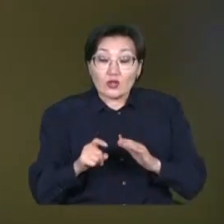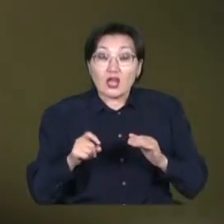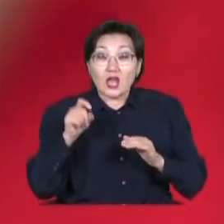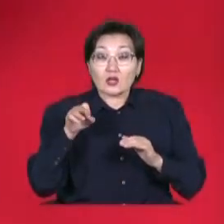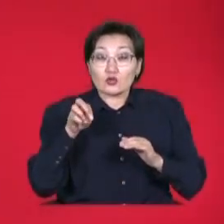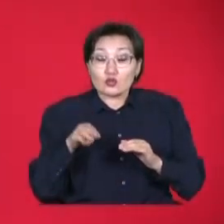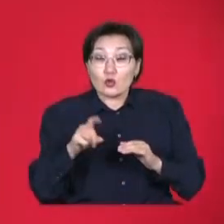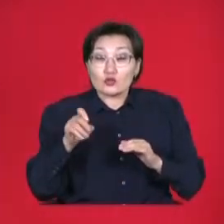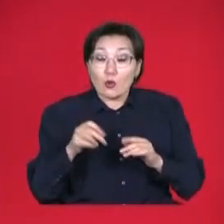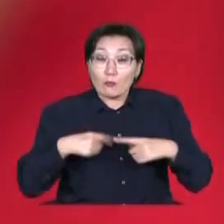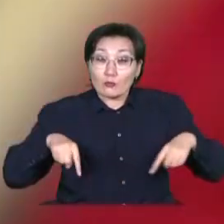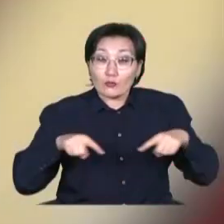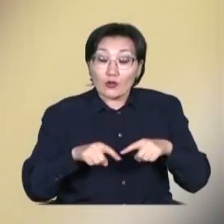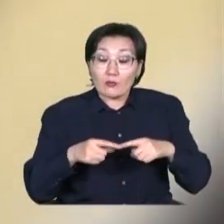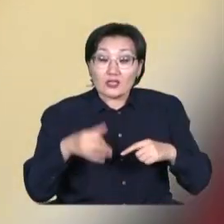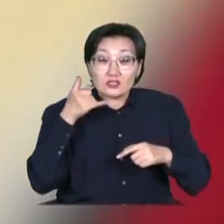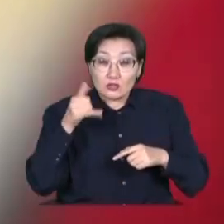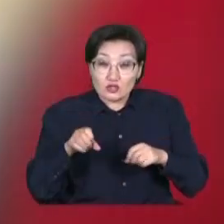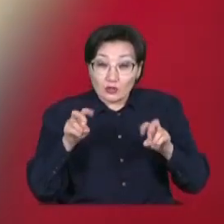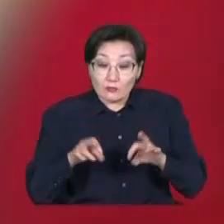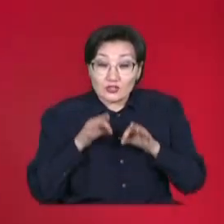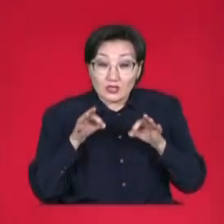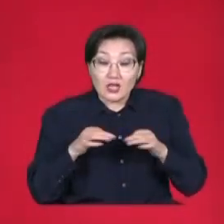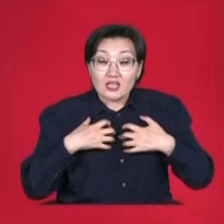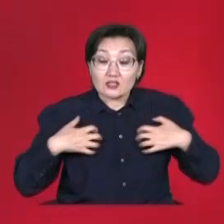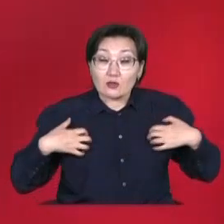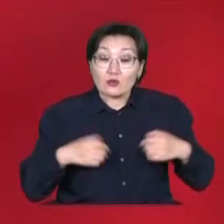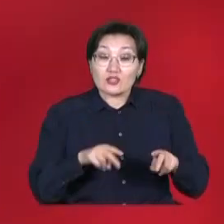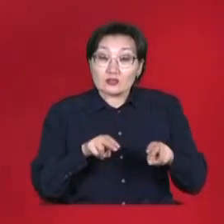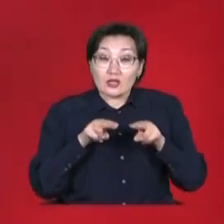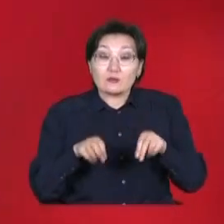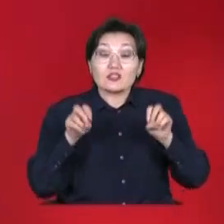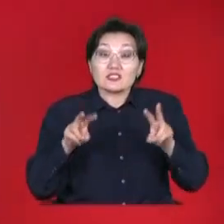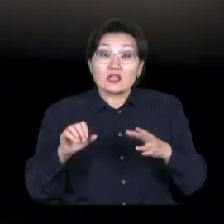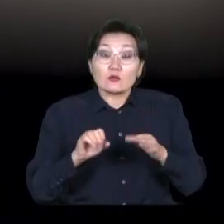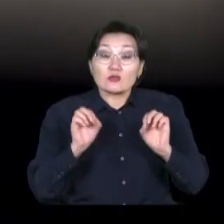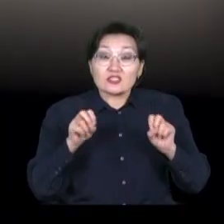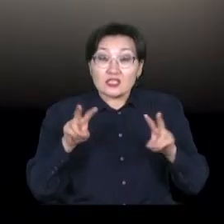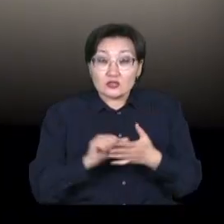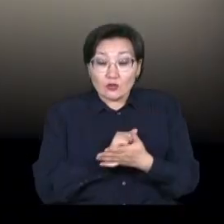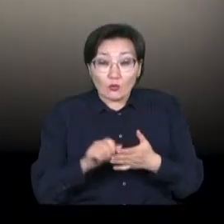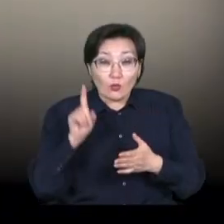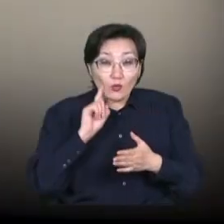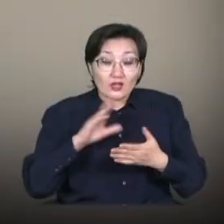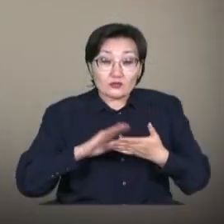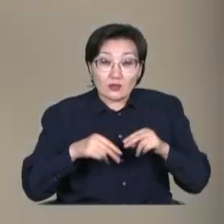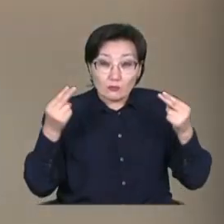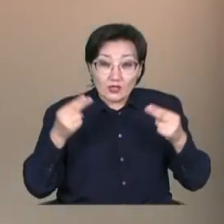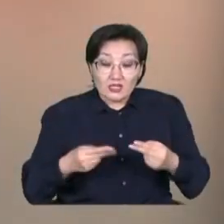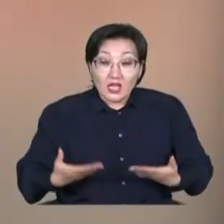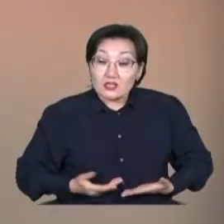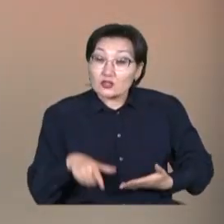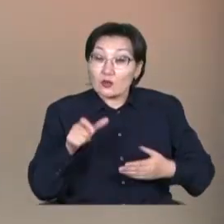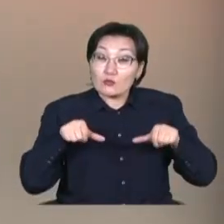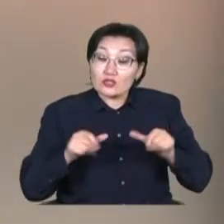охотсопром мекемесіне хабарластық. Мұндағы мамандардың сөзінше киікті атуға тек арнайы құжаты бар, әрі уақытша келісім шарт қотырған тұрғын ғана